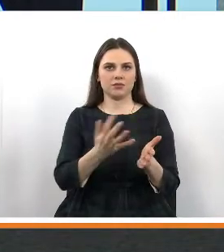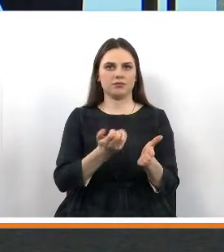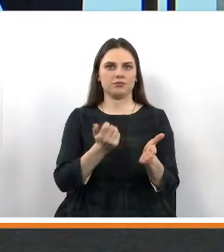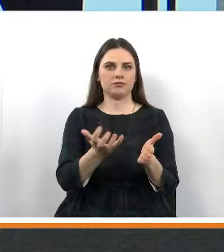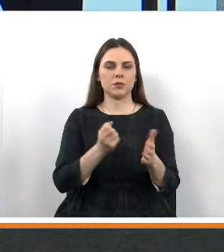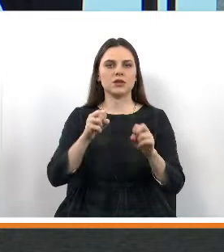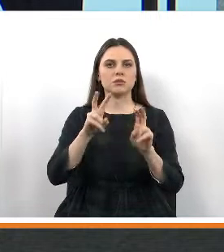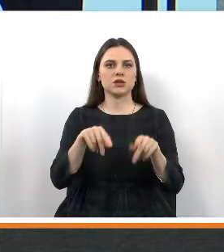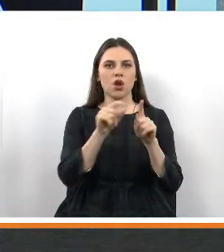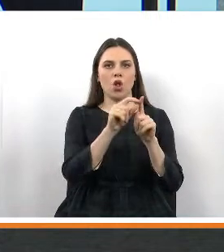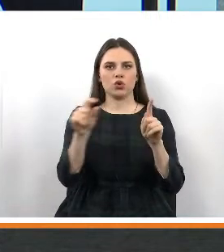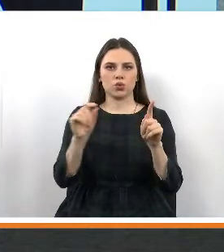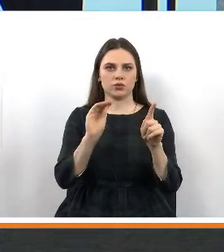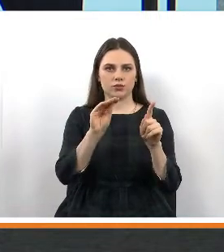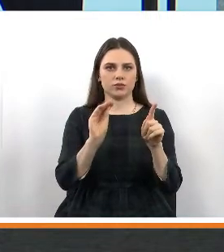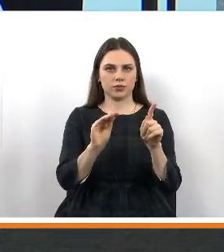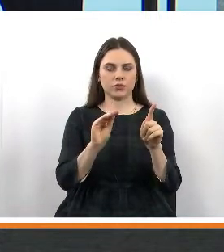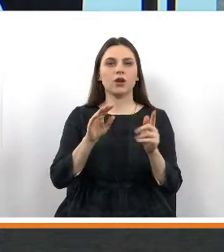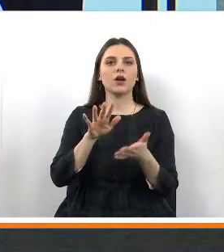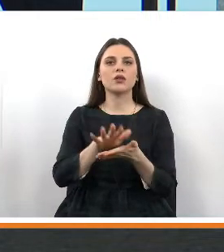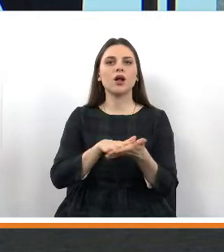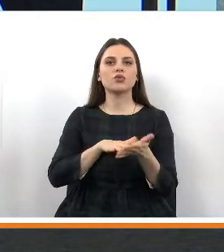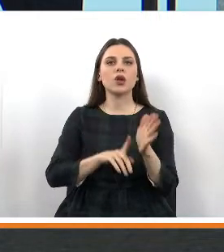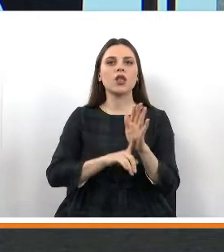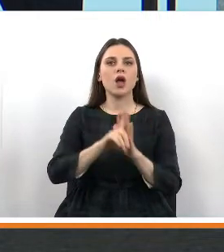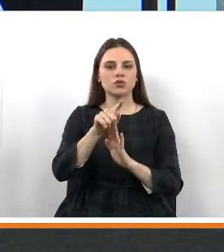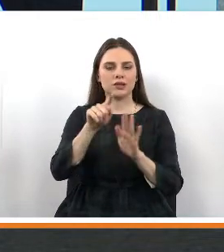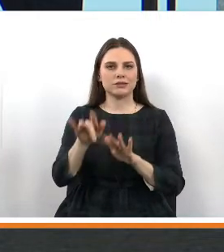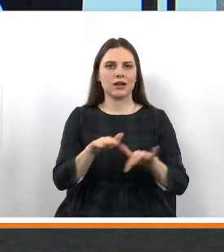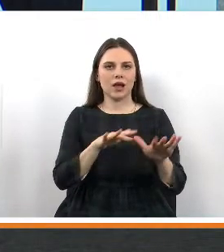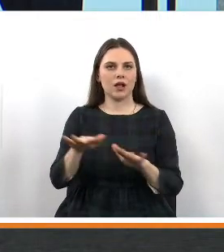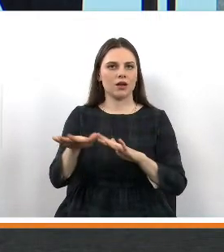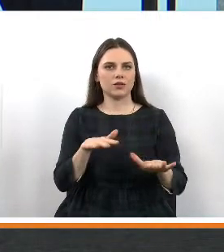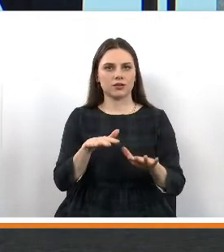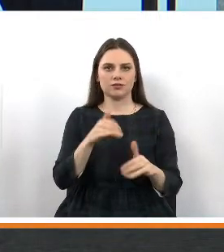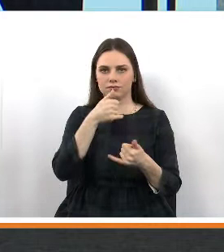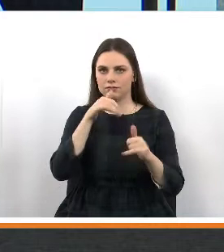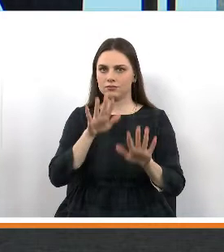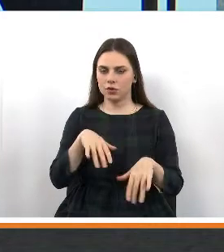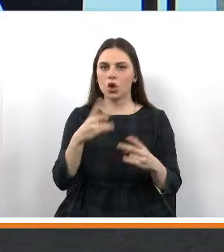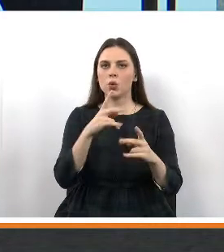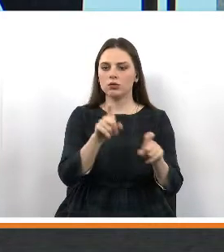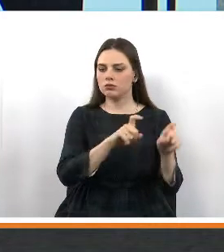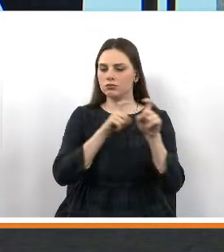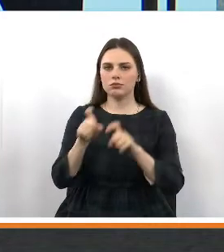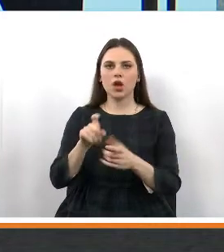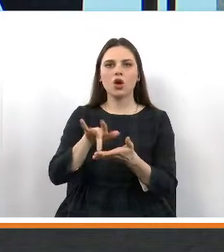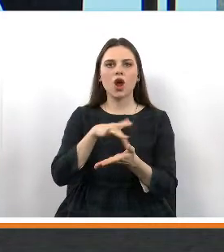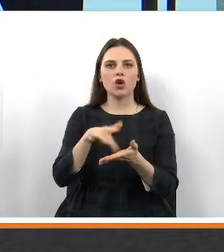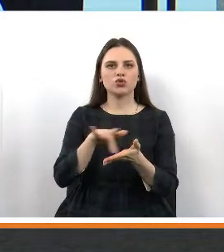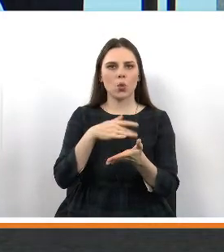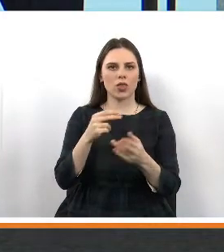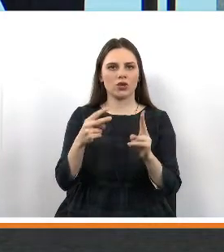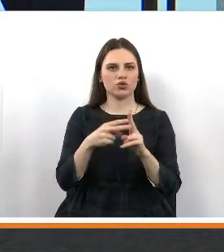счет, потом начинается со специального счета, мы не можем вести деятельность, надо перекидывать на расчетник. Ну, в общем, возникает